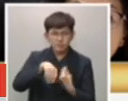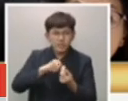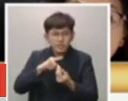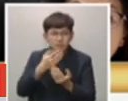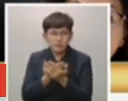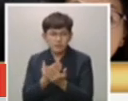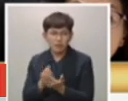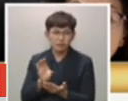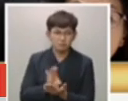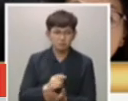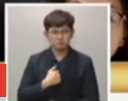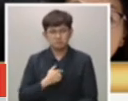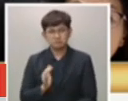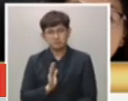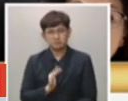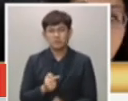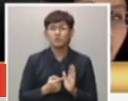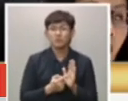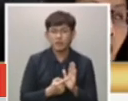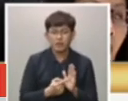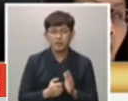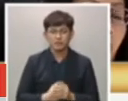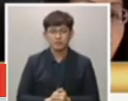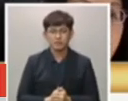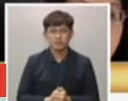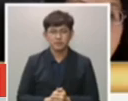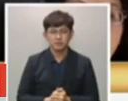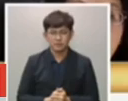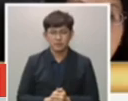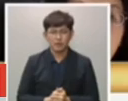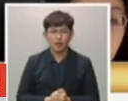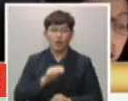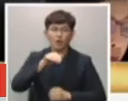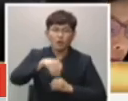นของเขาตัวอย่างเหมืองทองอัครา